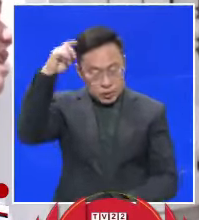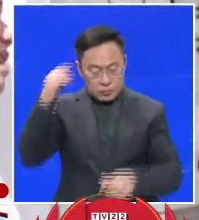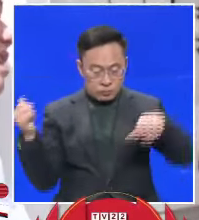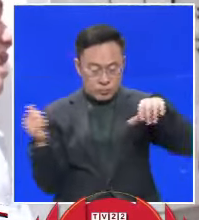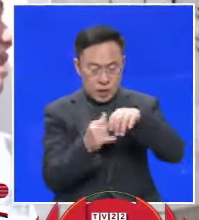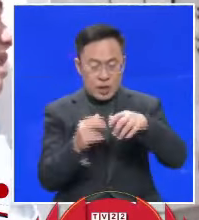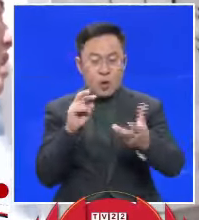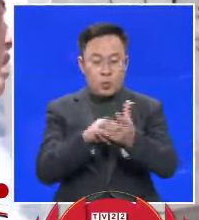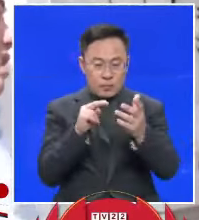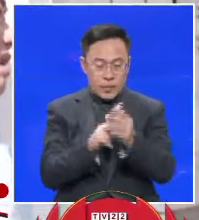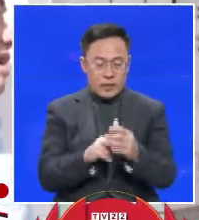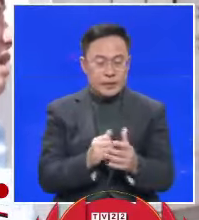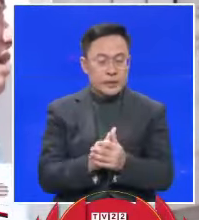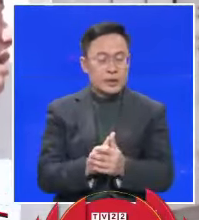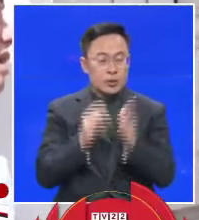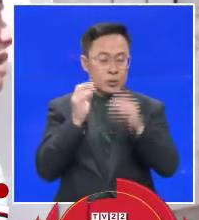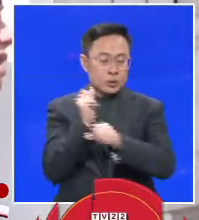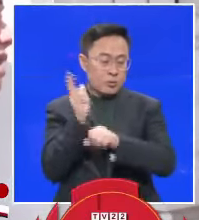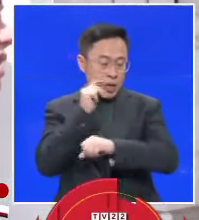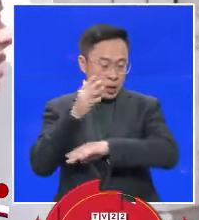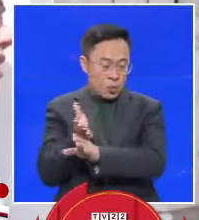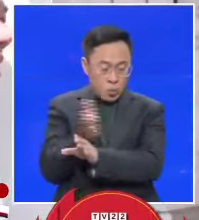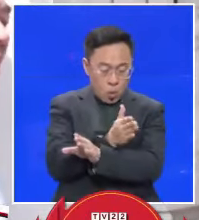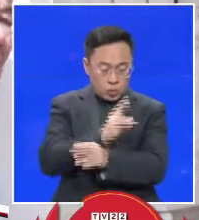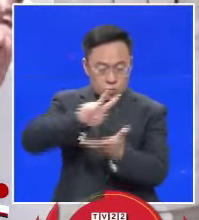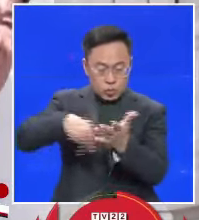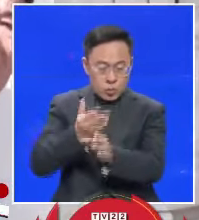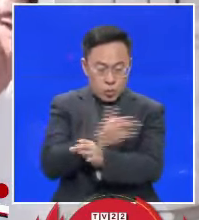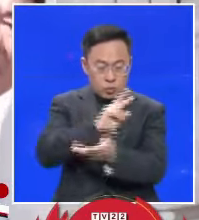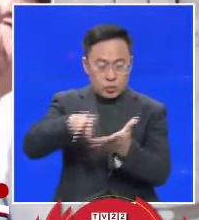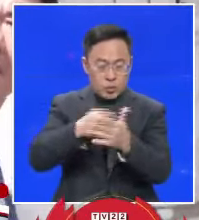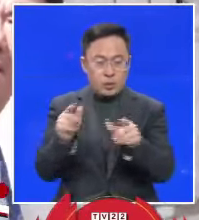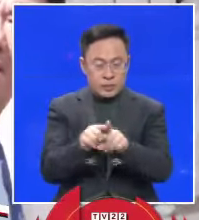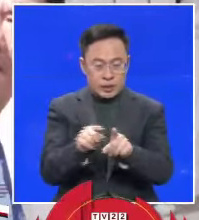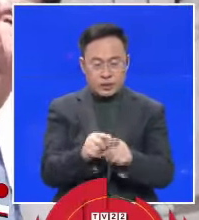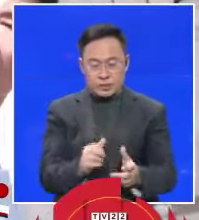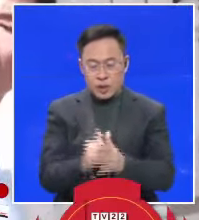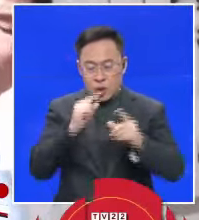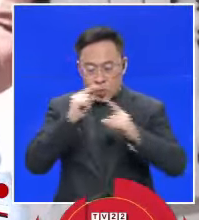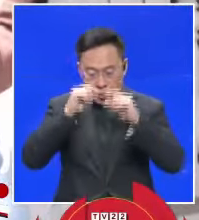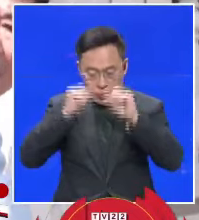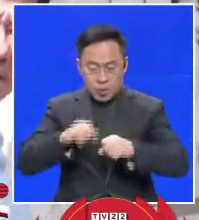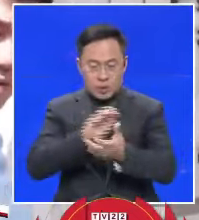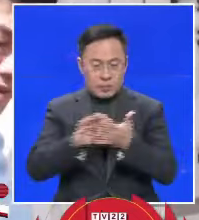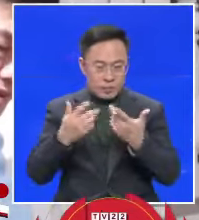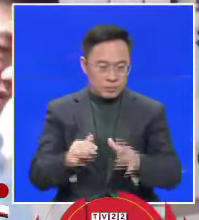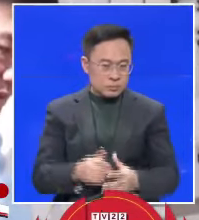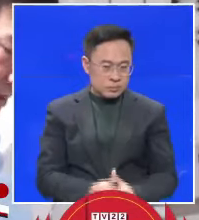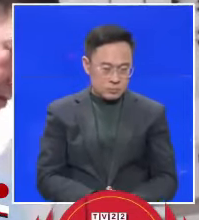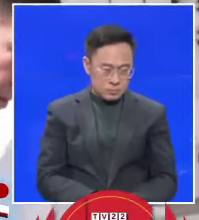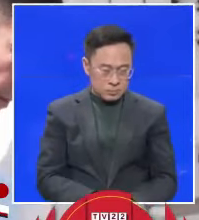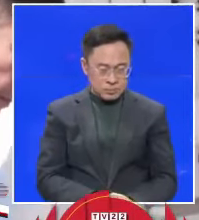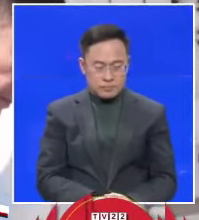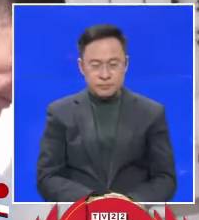อนุมัติสื่อเนี่ยรู้ล่วงหน้าแค่2ชั่วโมงเองนะตัวนายกเศรษฐาก็รู้ล่วงหน้าแบบไม่ทันตั้งตัวเหมือนกันนะคะหลังจากที่คุณเศรษฐาออกมาจากบ้